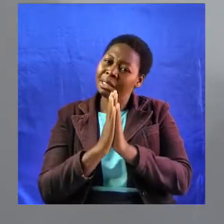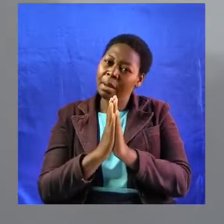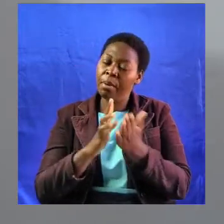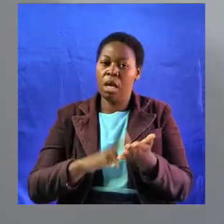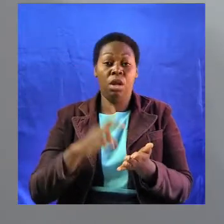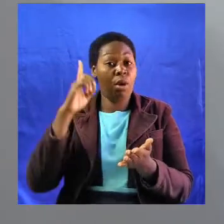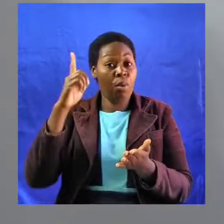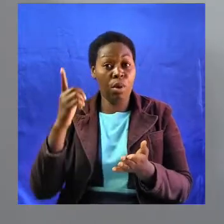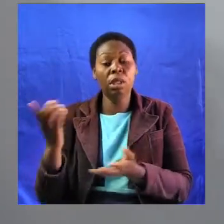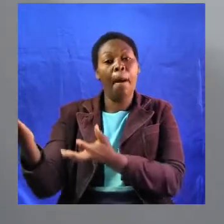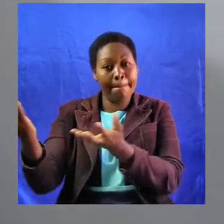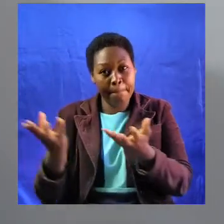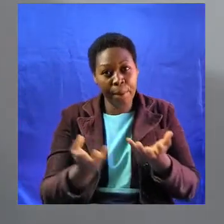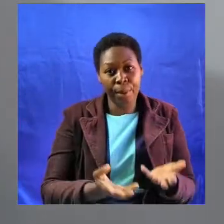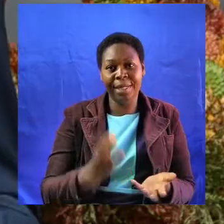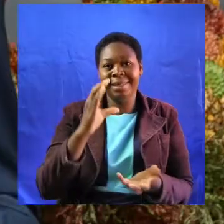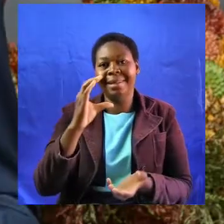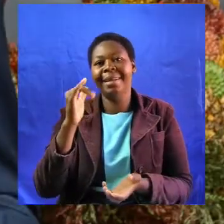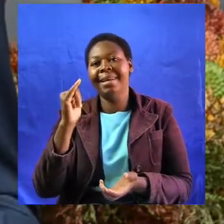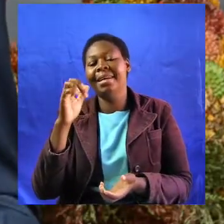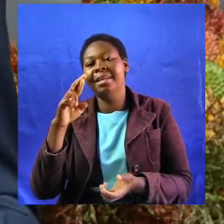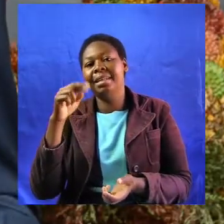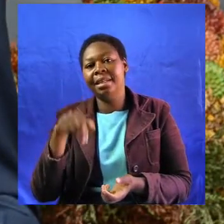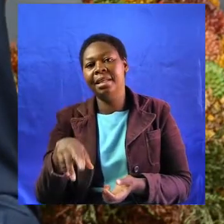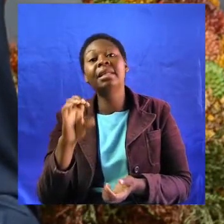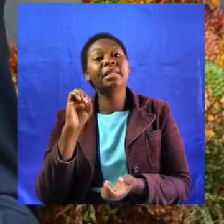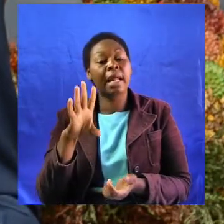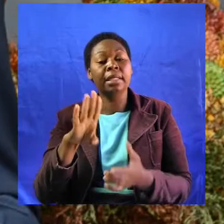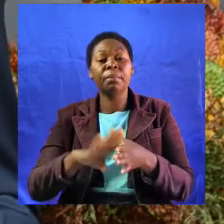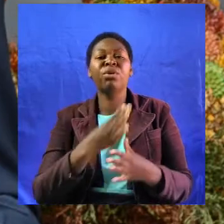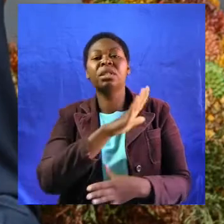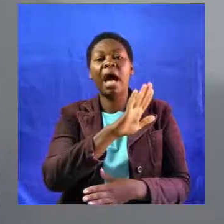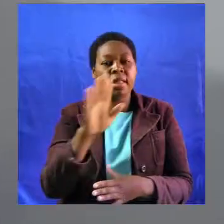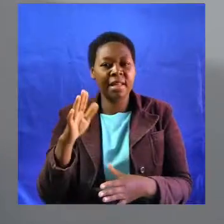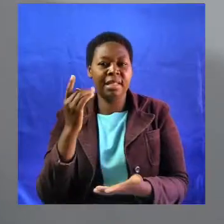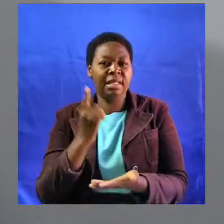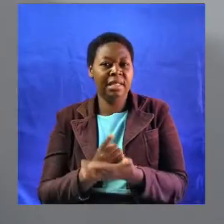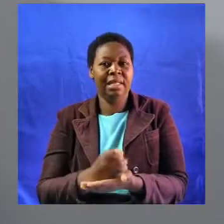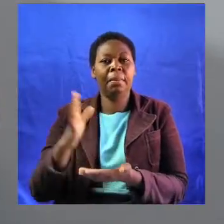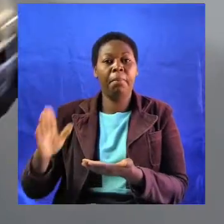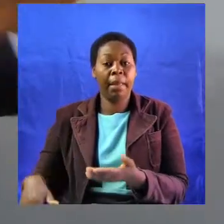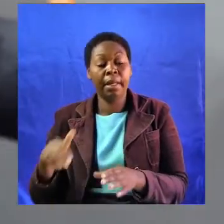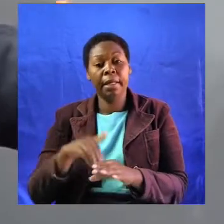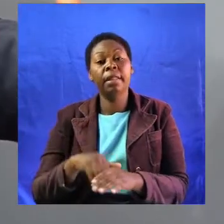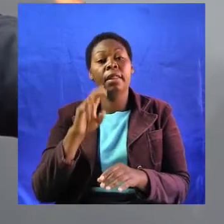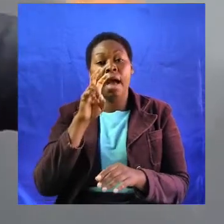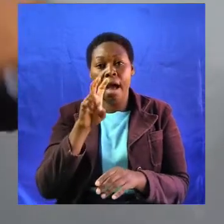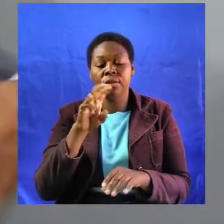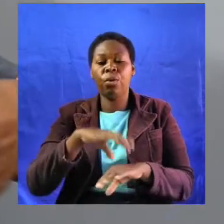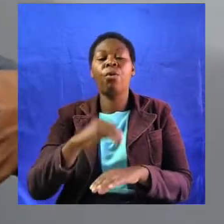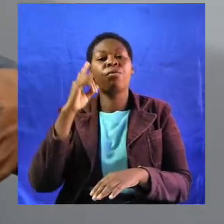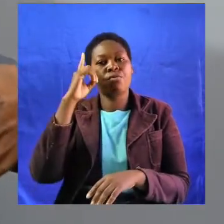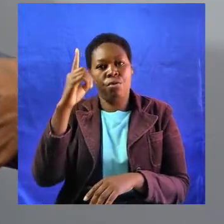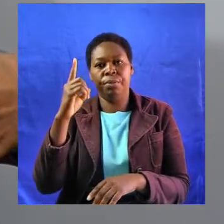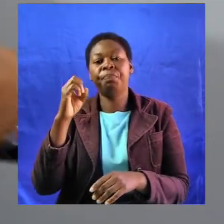auyisa Cyrus watakuverengo. Saka Cyrus patakadzidza takaona paakasokunda